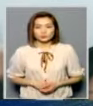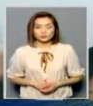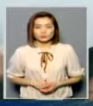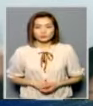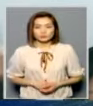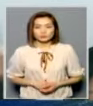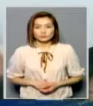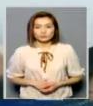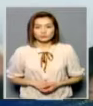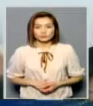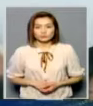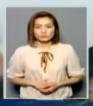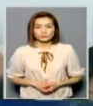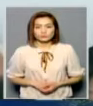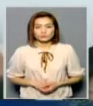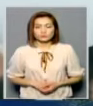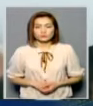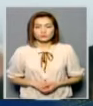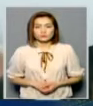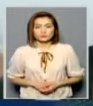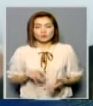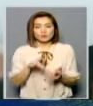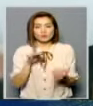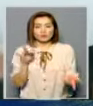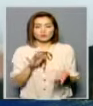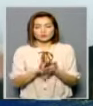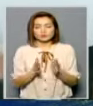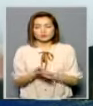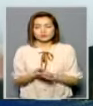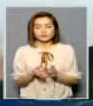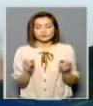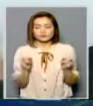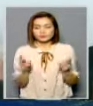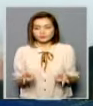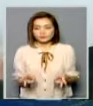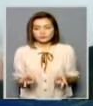жолменен мына көпірдің жағдайы өте плачевный.